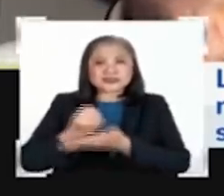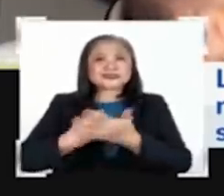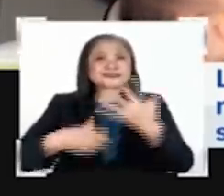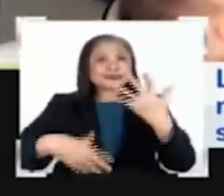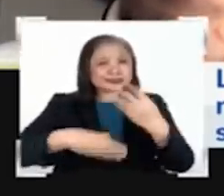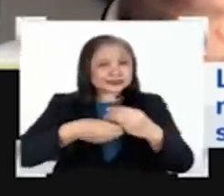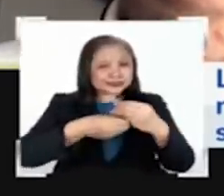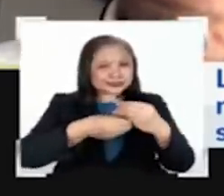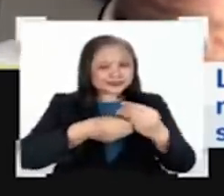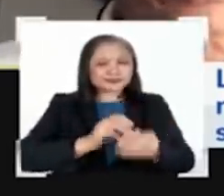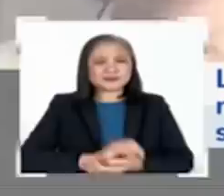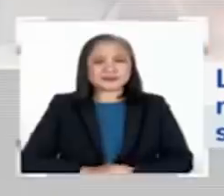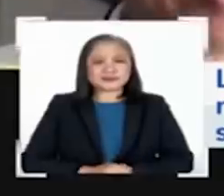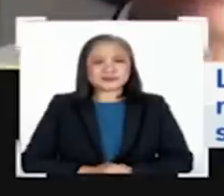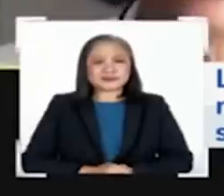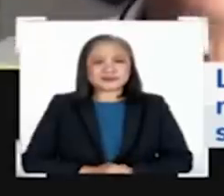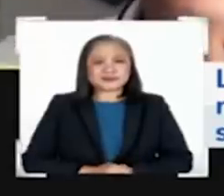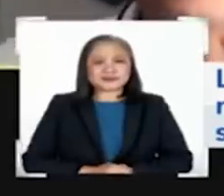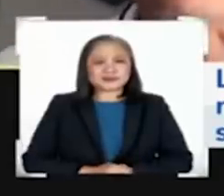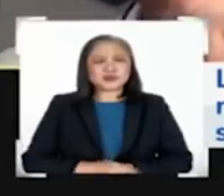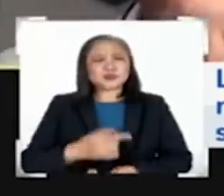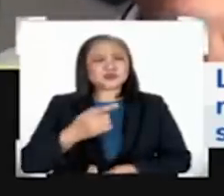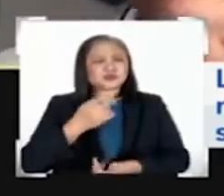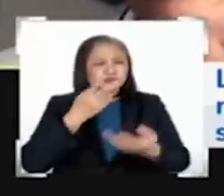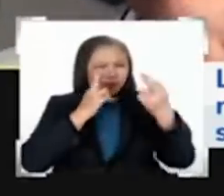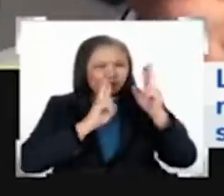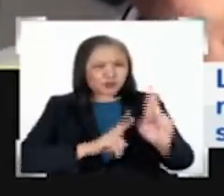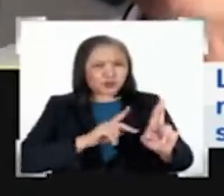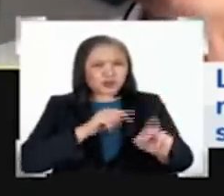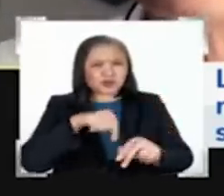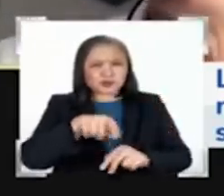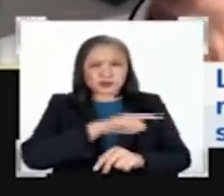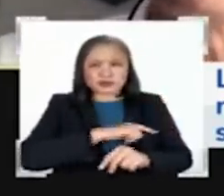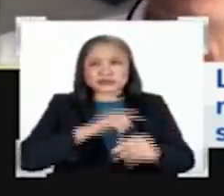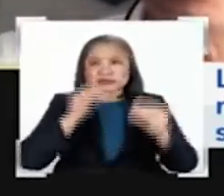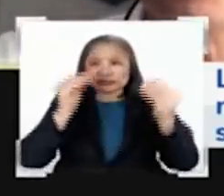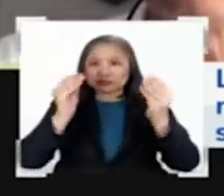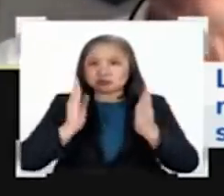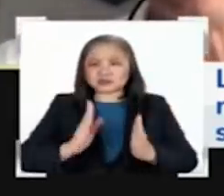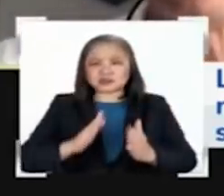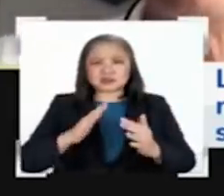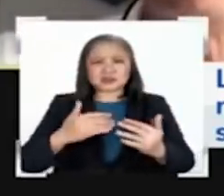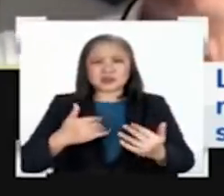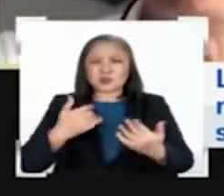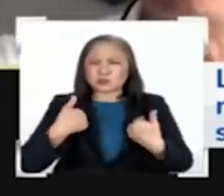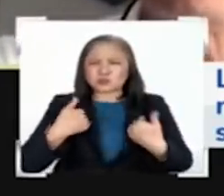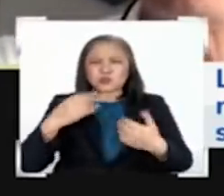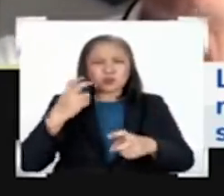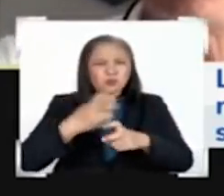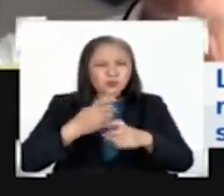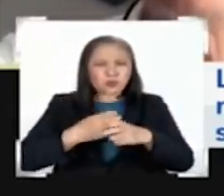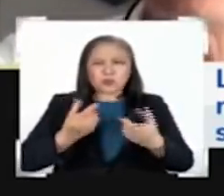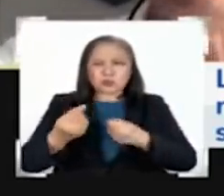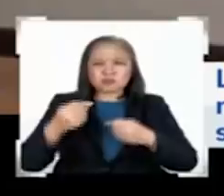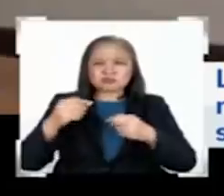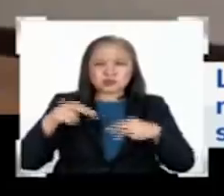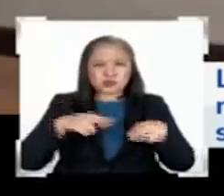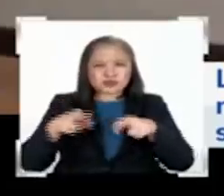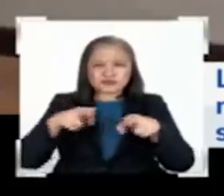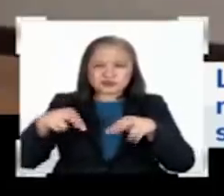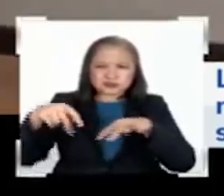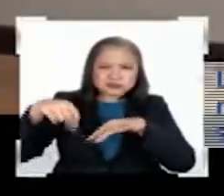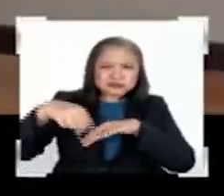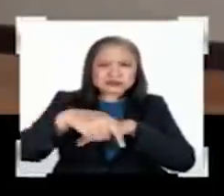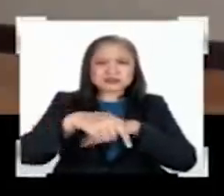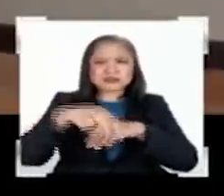Bilang recognition, lalo na yung mga teacher na tumatawid ng mga ilog, tumatawid ng mga bundok doon sa mga kanayunan.